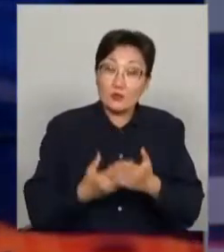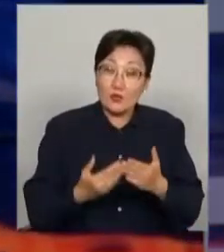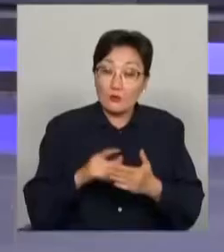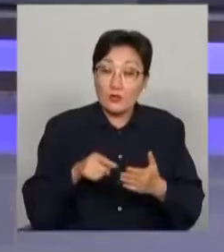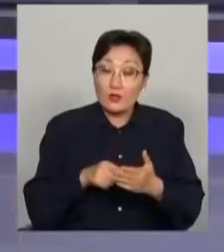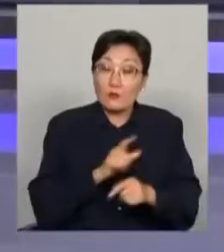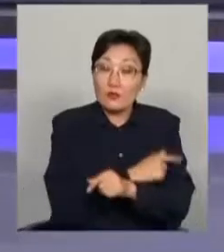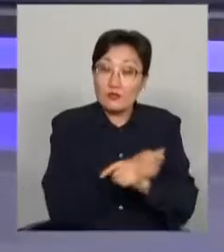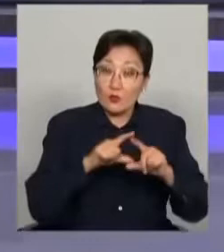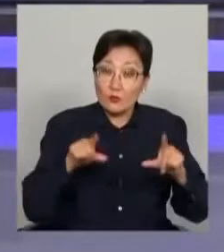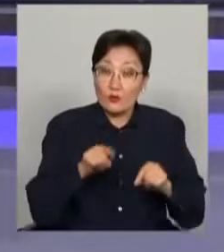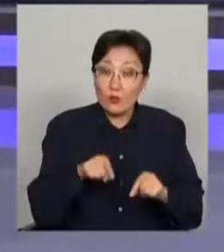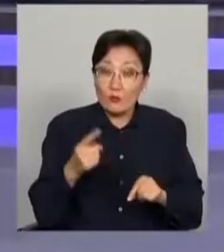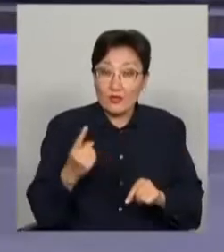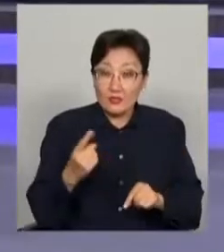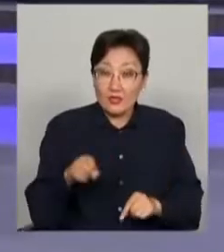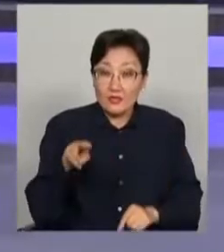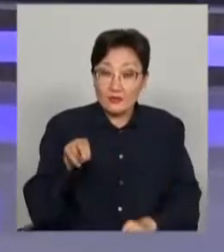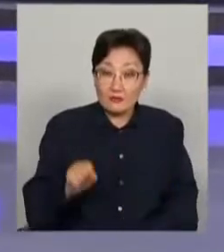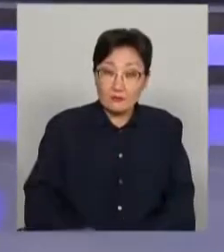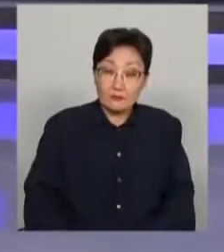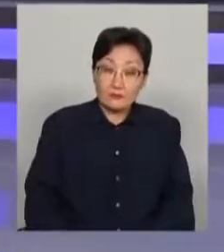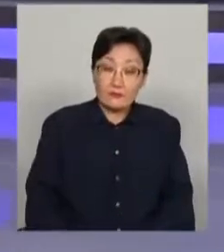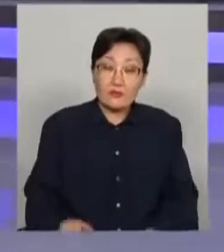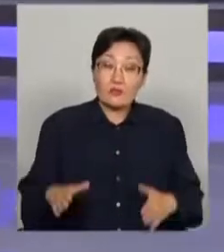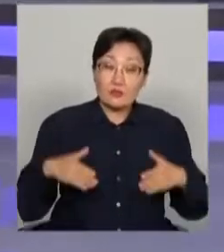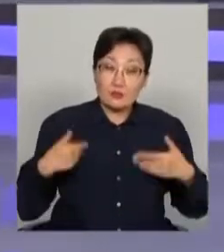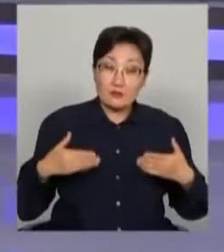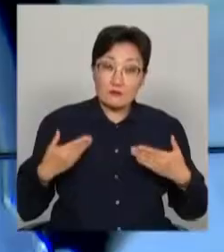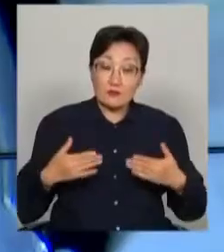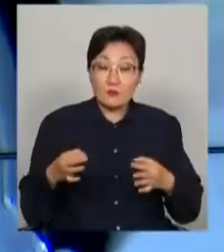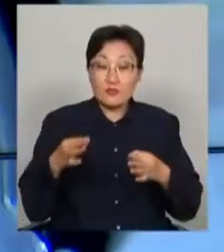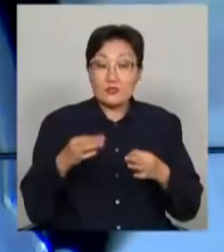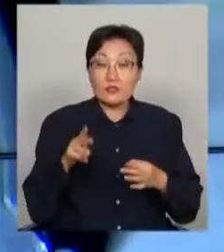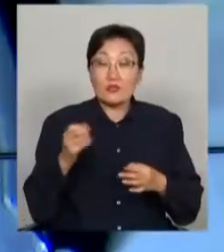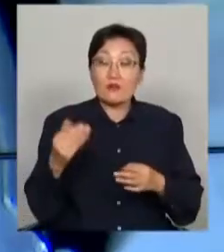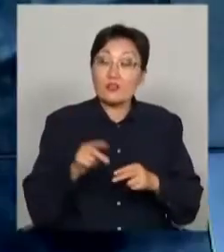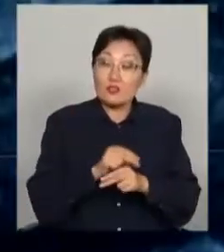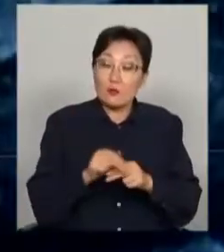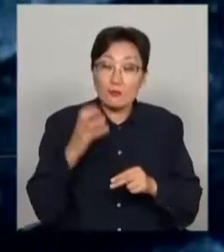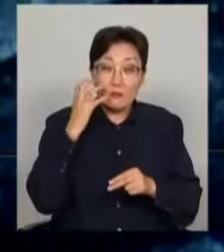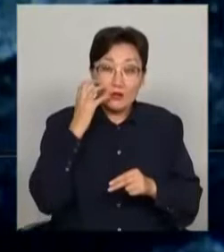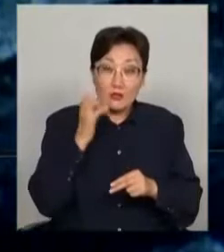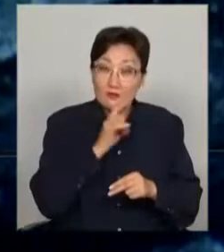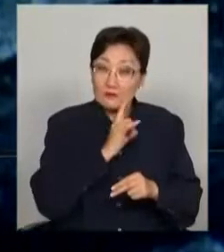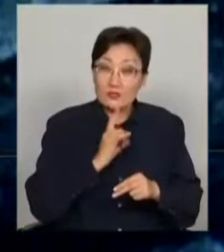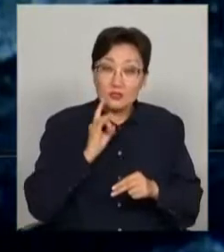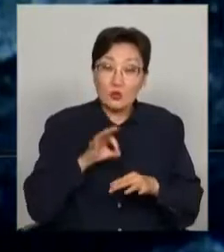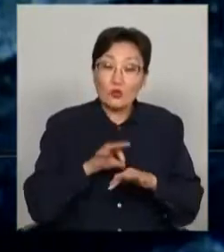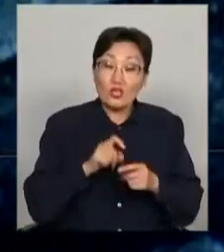городской поликлиники номер 1 Аида Мейрханкызы. Здравствуйте. Здравствуйте. Скажите, как вы лечите беременных женщин от